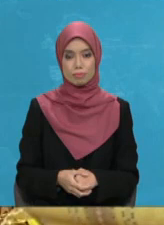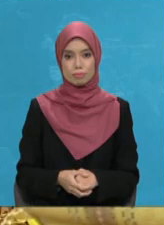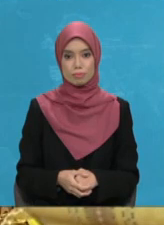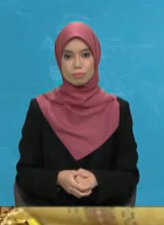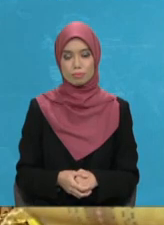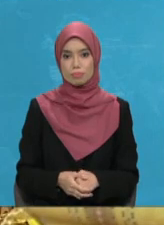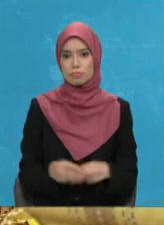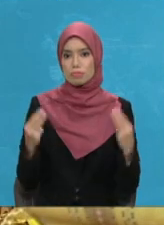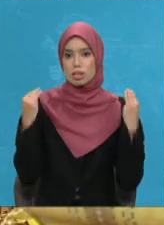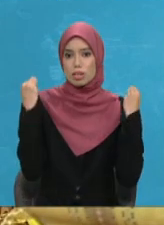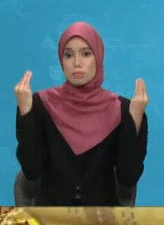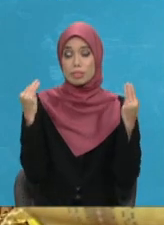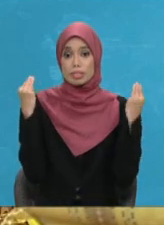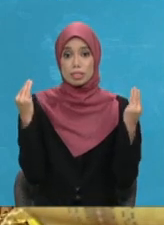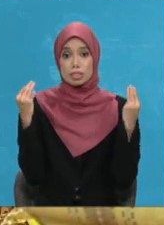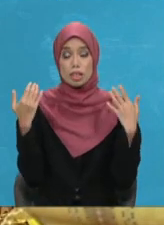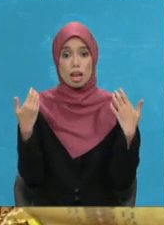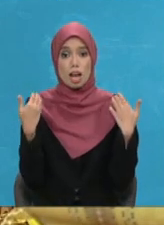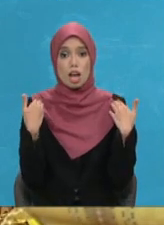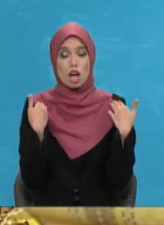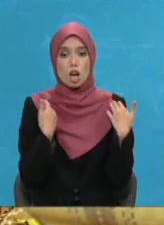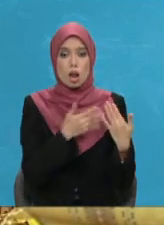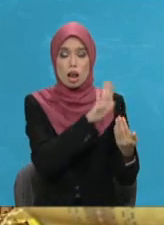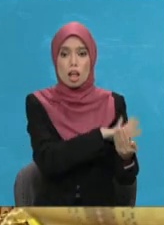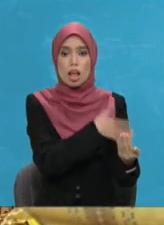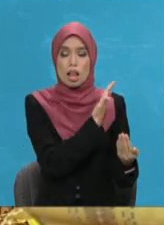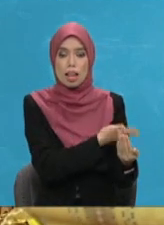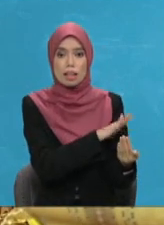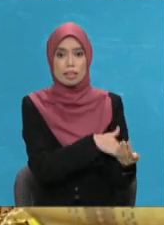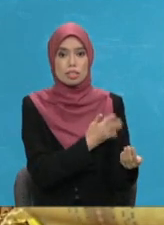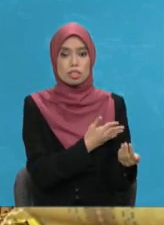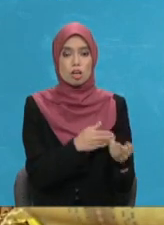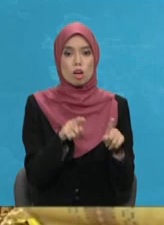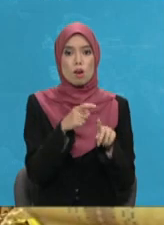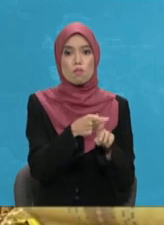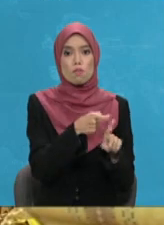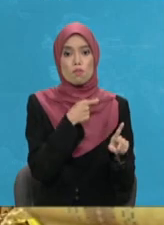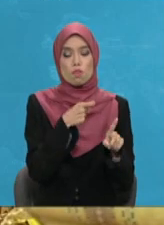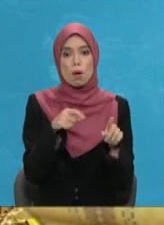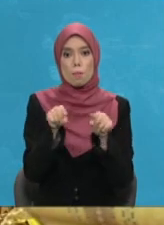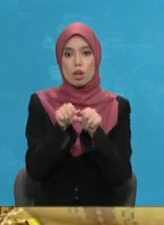majelis di srikan dengan beberapa persembahan nyanyian daripada ahli-ahli kumpulan